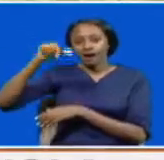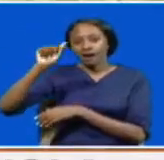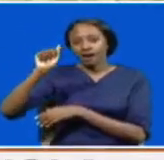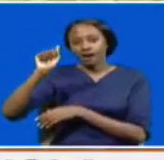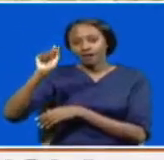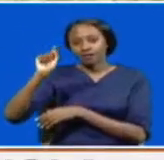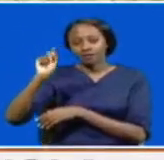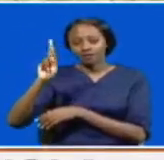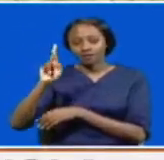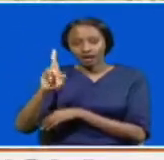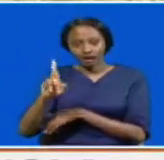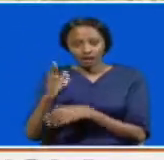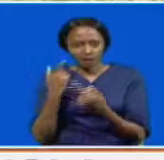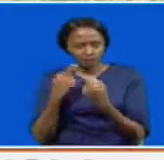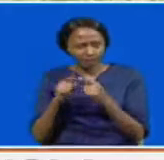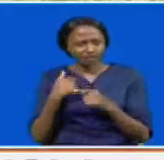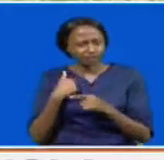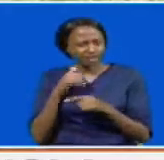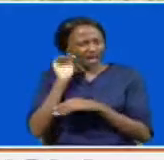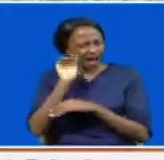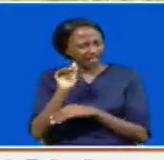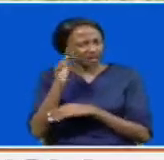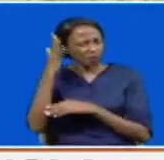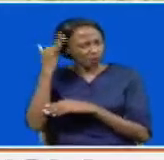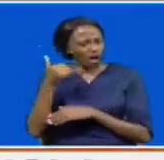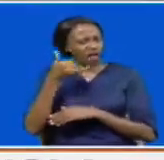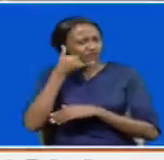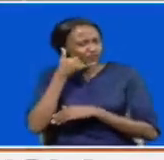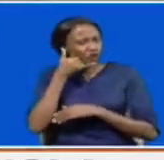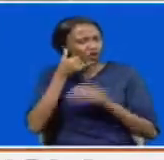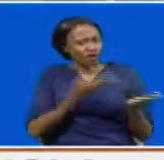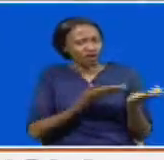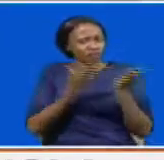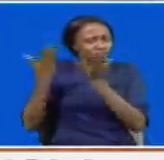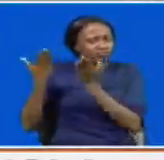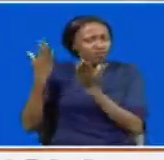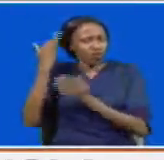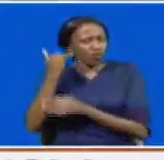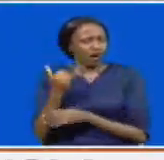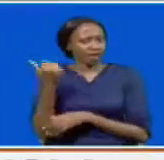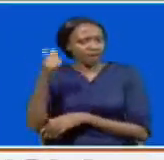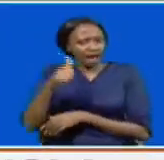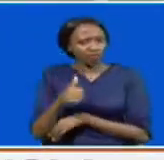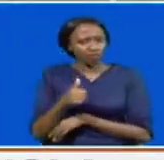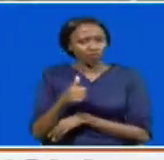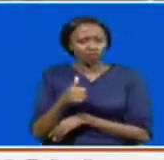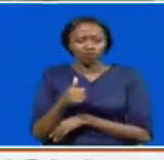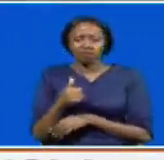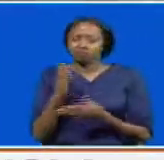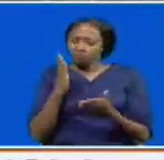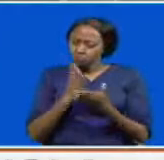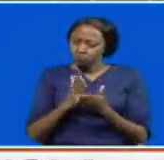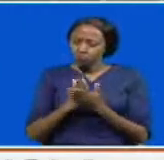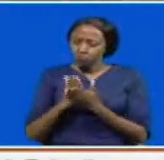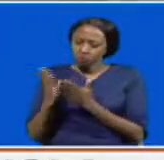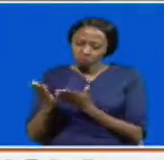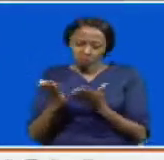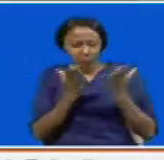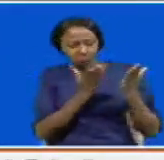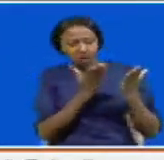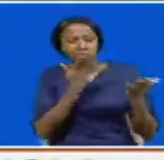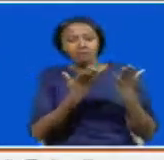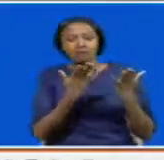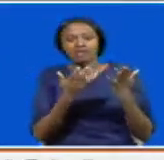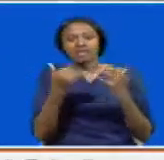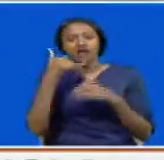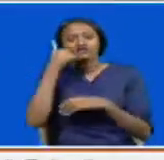Qatar. Then I asked, "Kwani simu yake ya kubeba?" Akaniambia simu alibeba, nafikiri maybe imezima haina